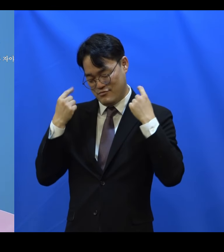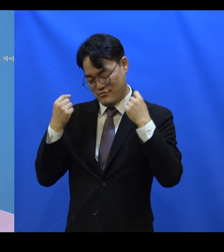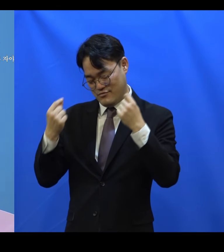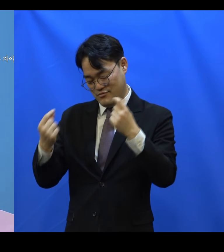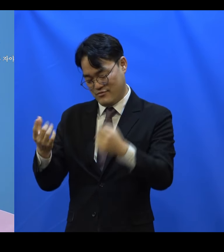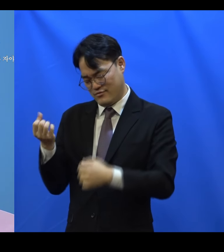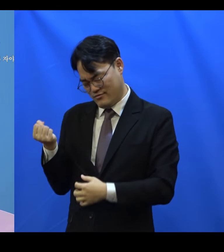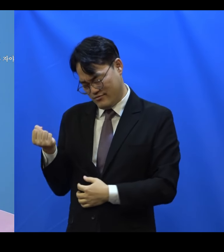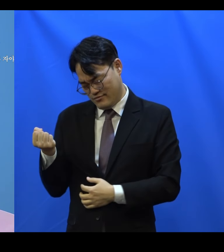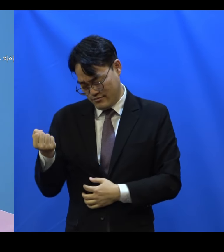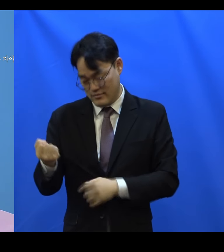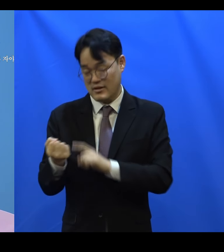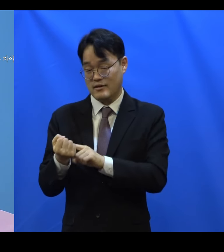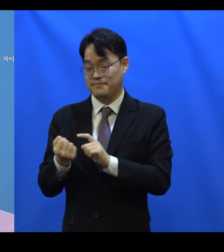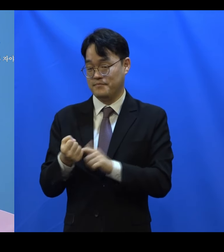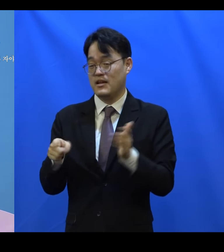힘입니다.